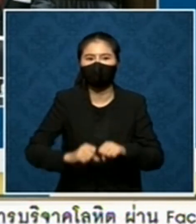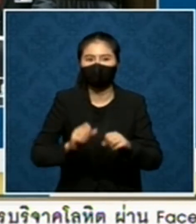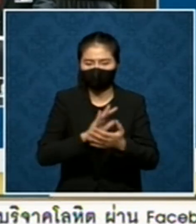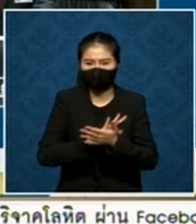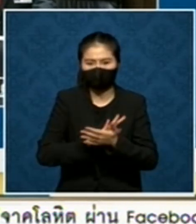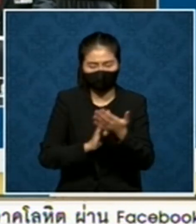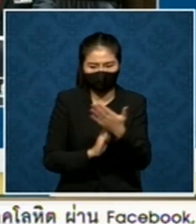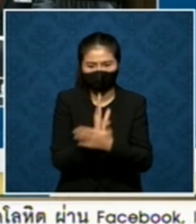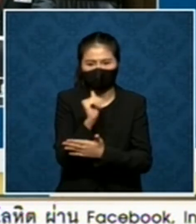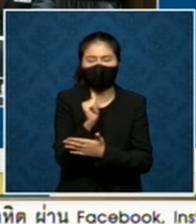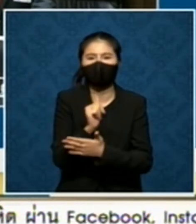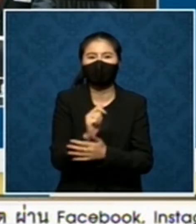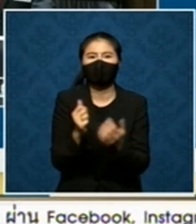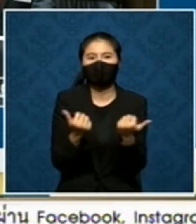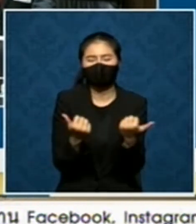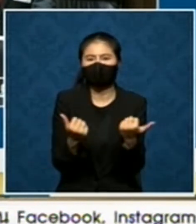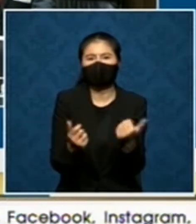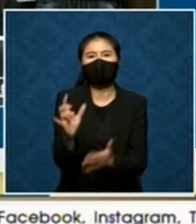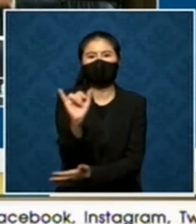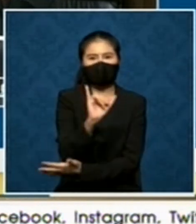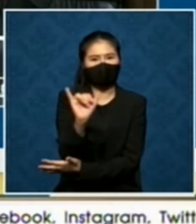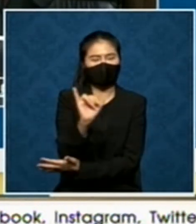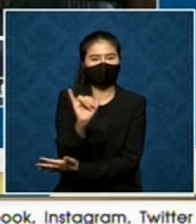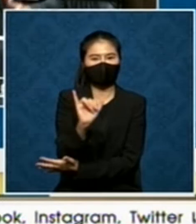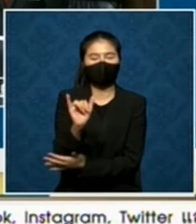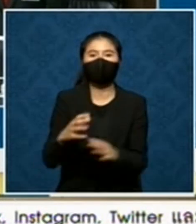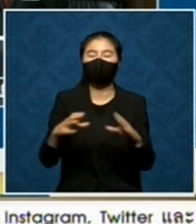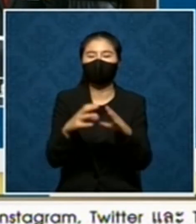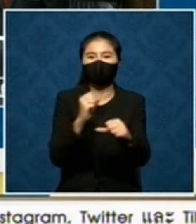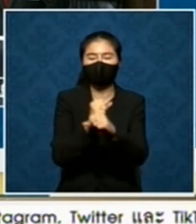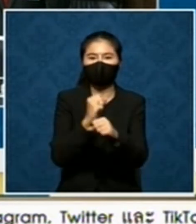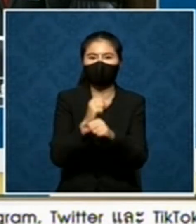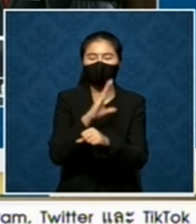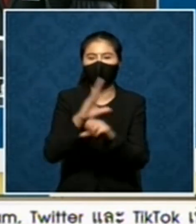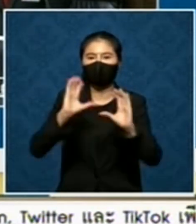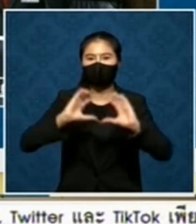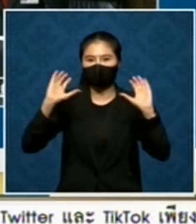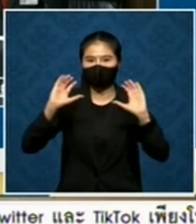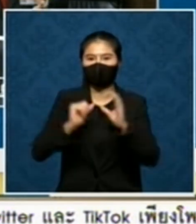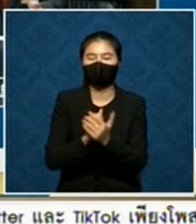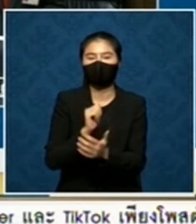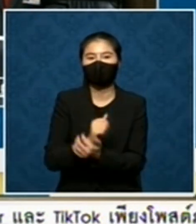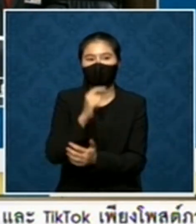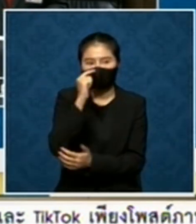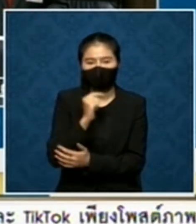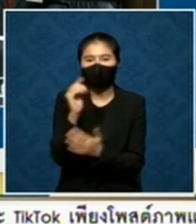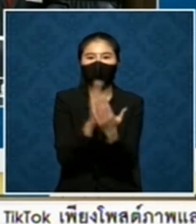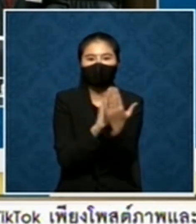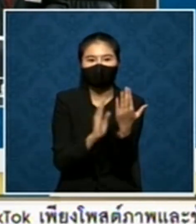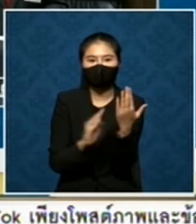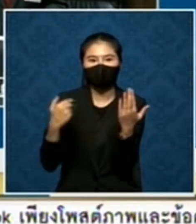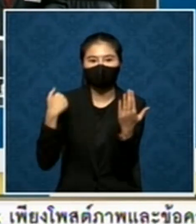ป็นการแปลความที่ผิดครับไม่ว่าหน่วยงานไหนครับรัฐโดยเฉพาะรัฐไทยเนี่ยรัฐบาลไทย